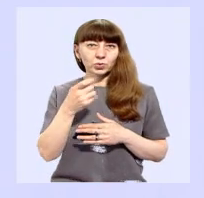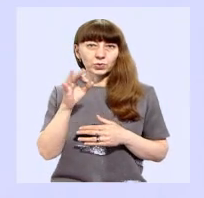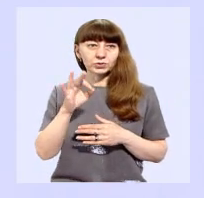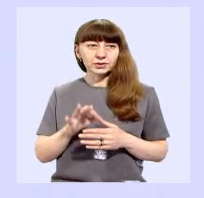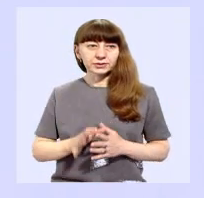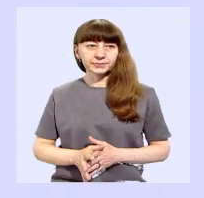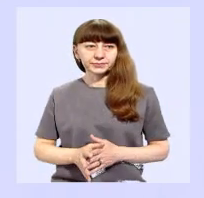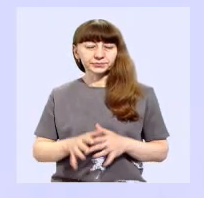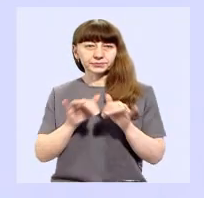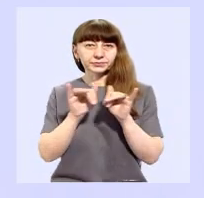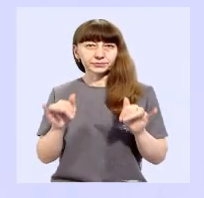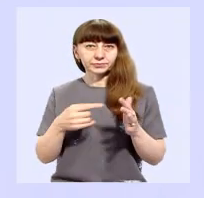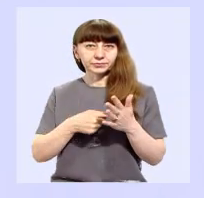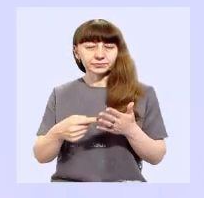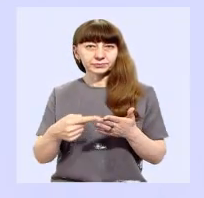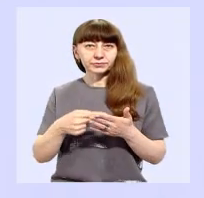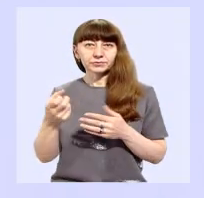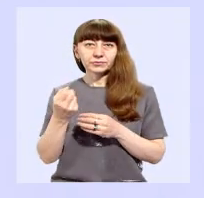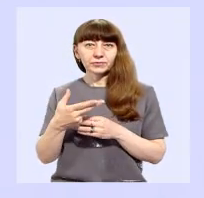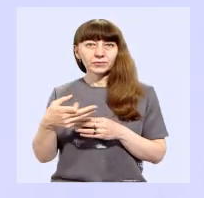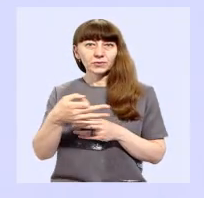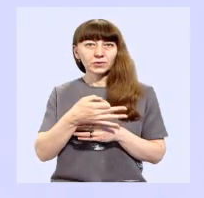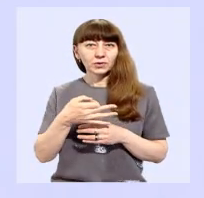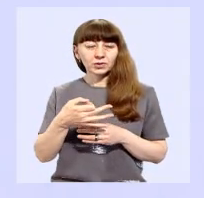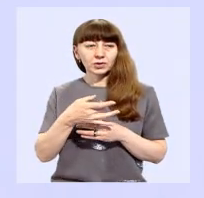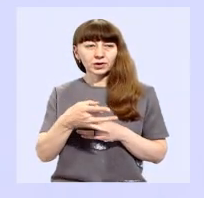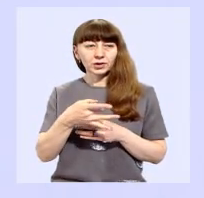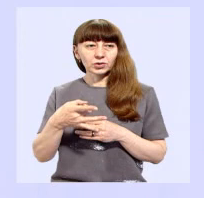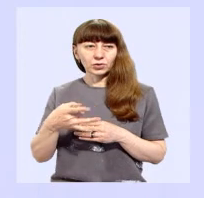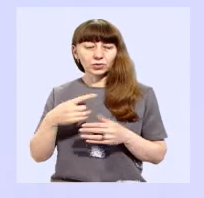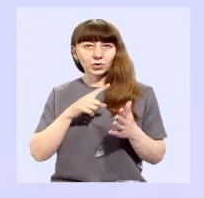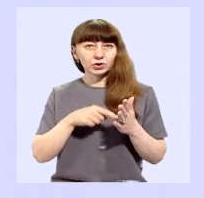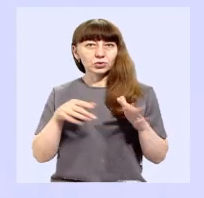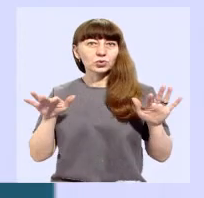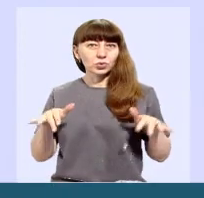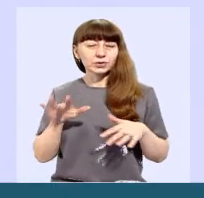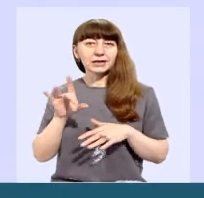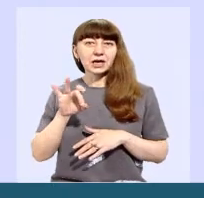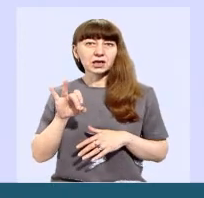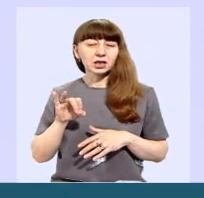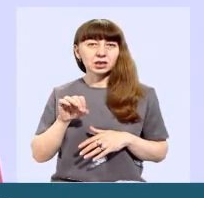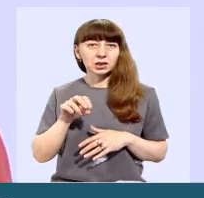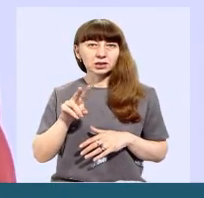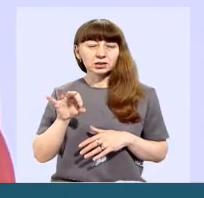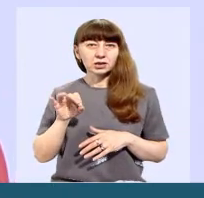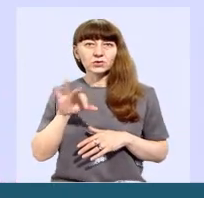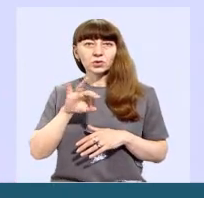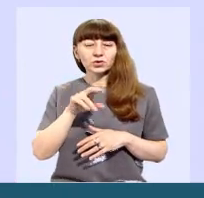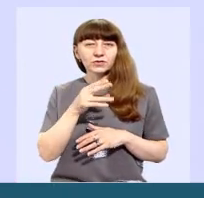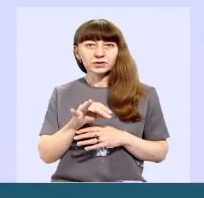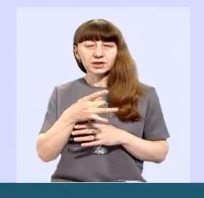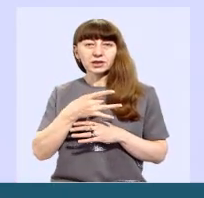100%. Рост отмечен в 13 регионах, из них наибольше в городах Рудный и Аркалык, а также в